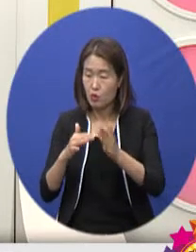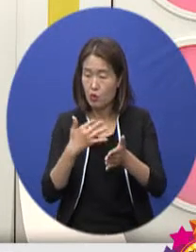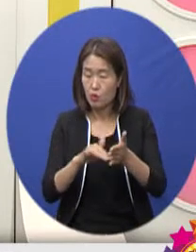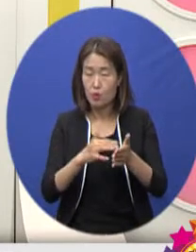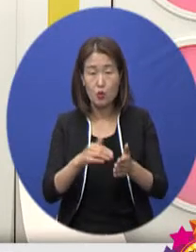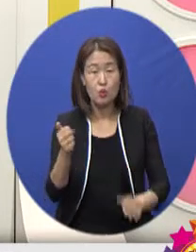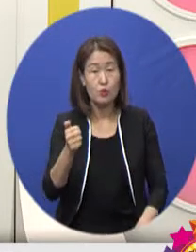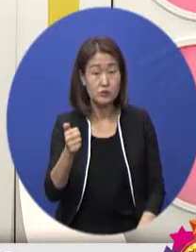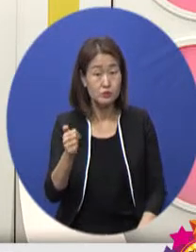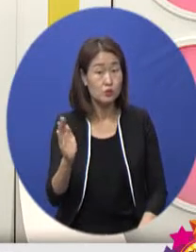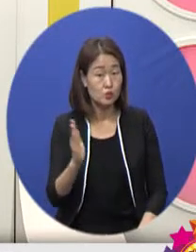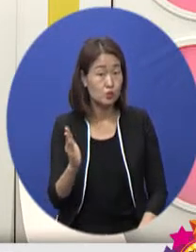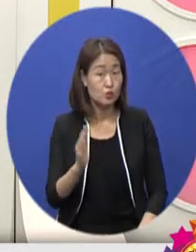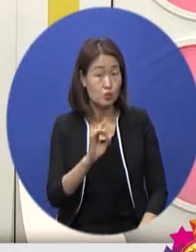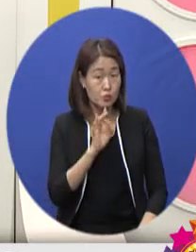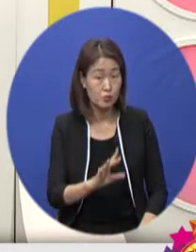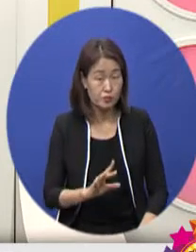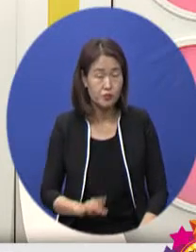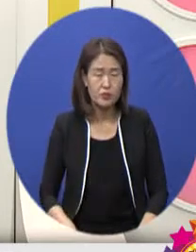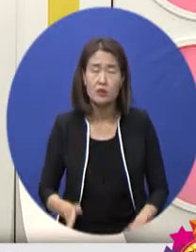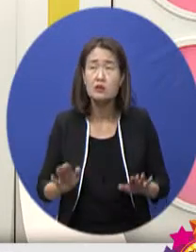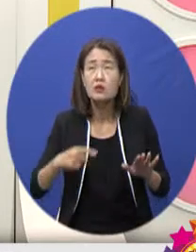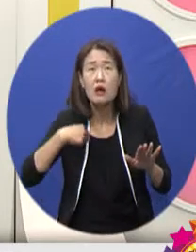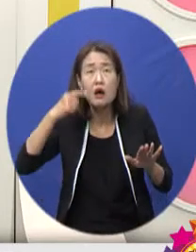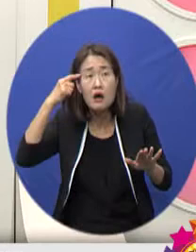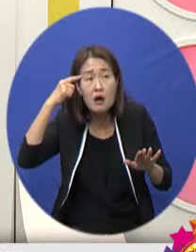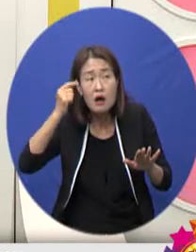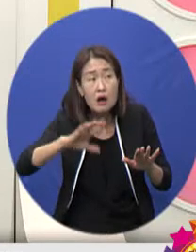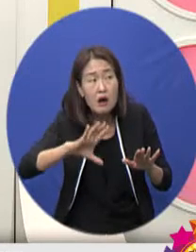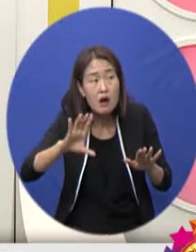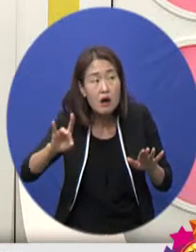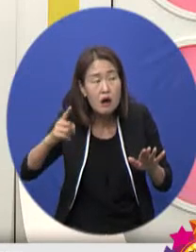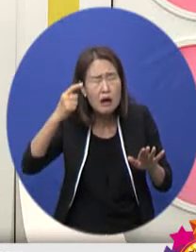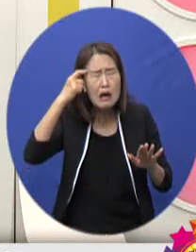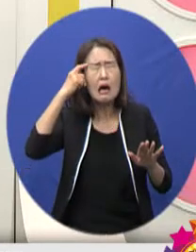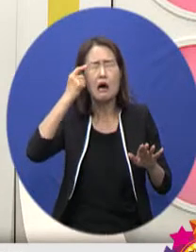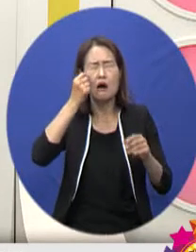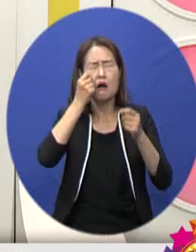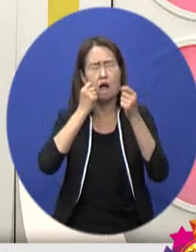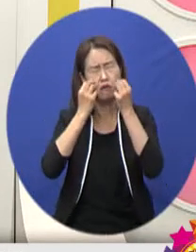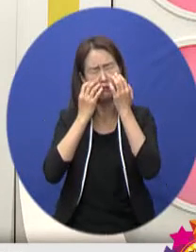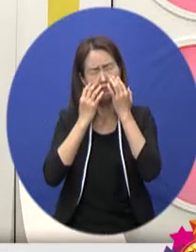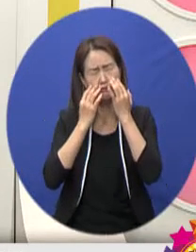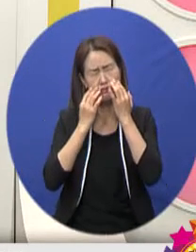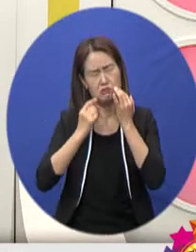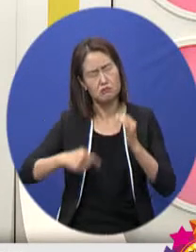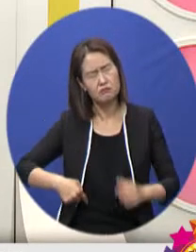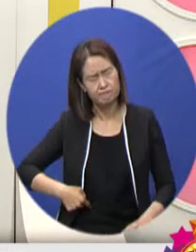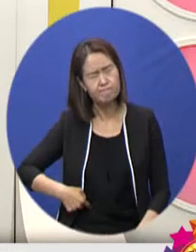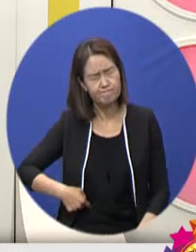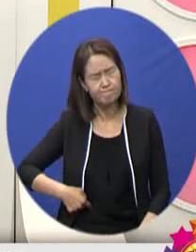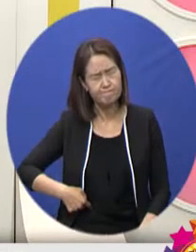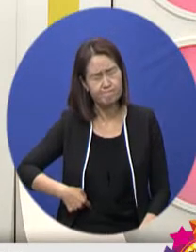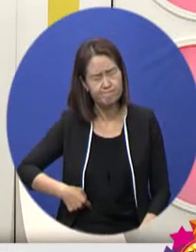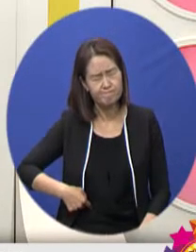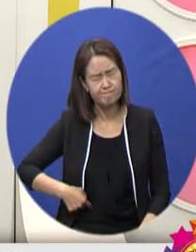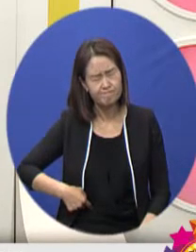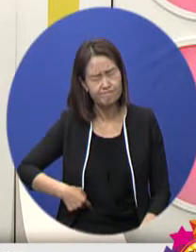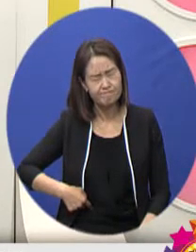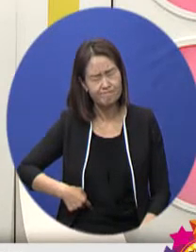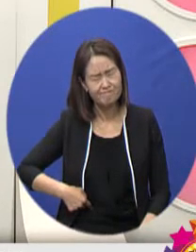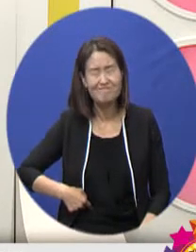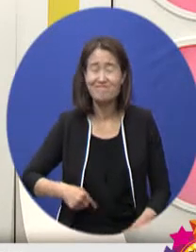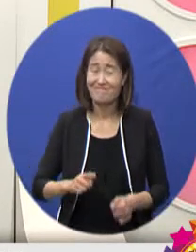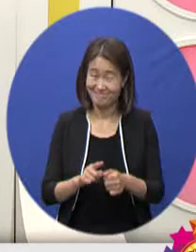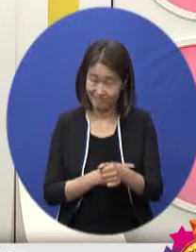네. 근데 지금도 생각하면 가끔 그 생각하면 정말 눈물이 나오고 너무 전 마음이 그런 마음이